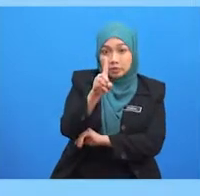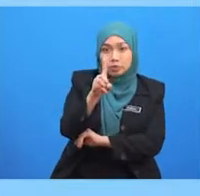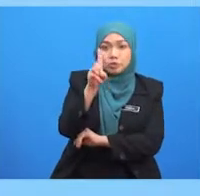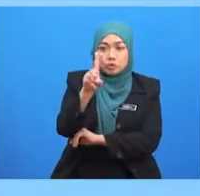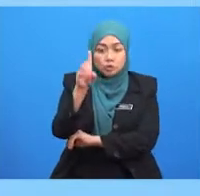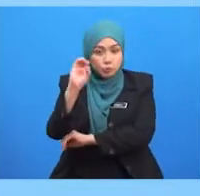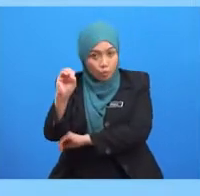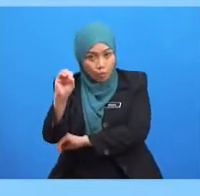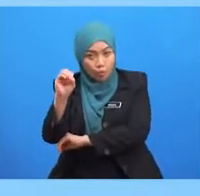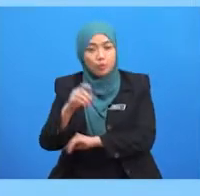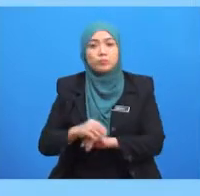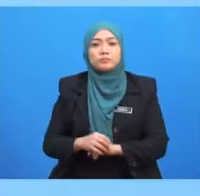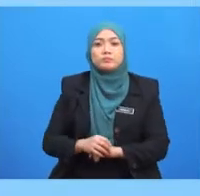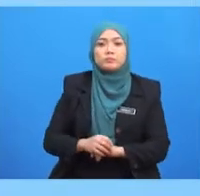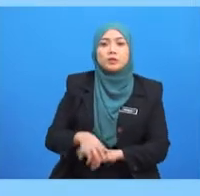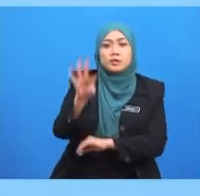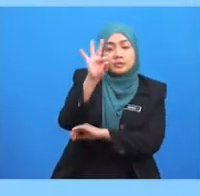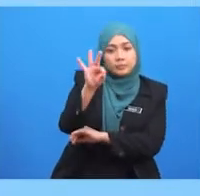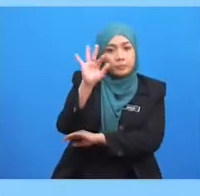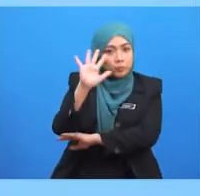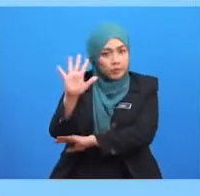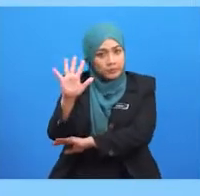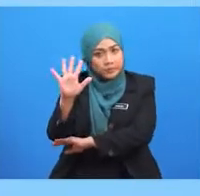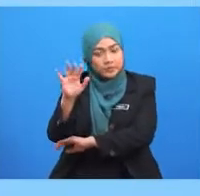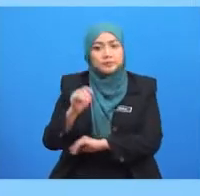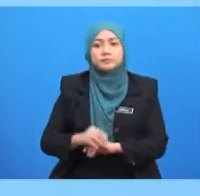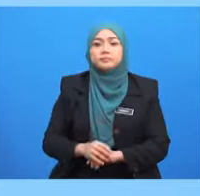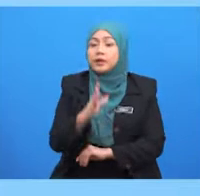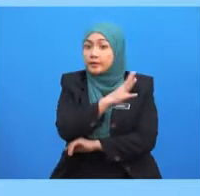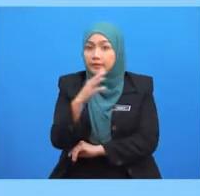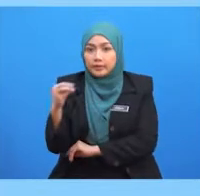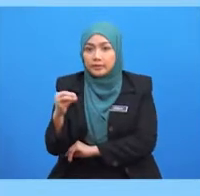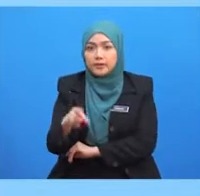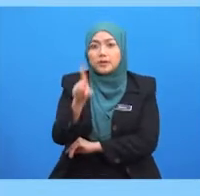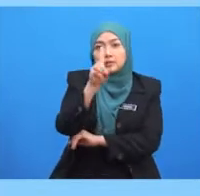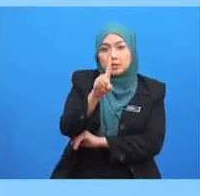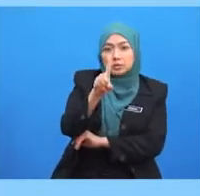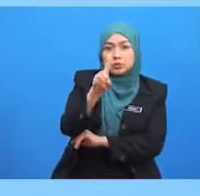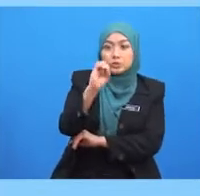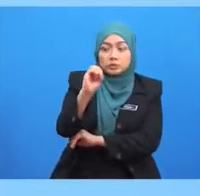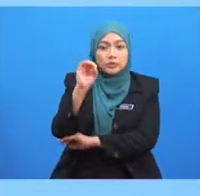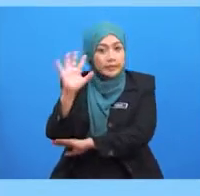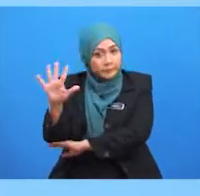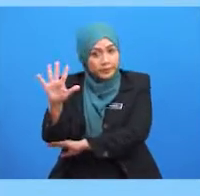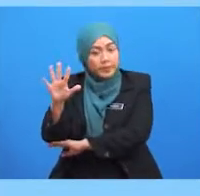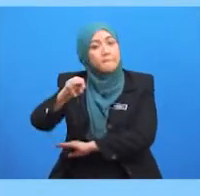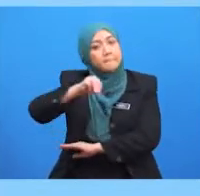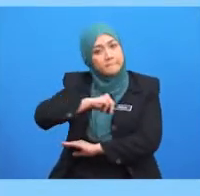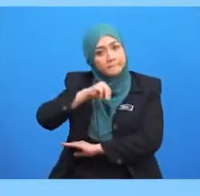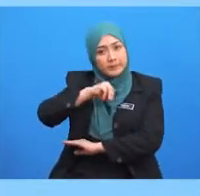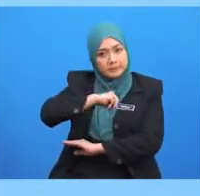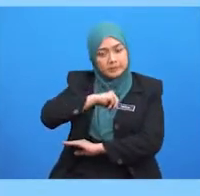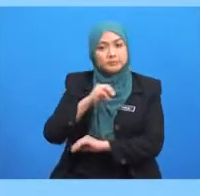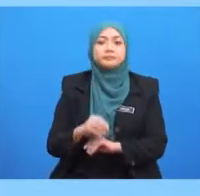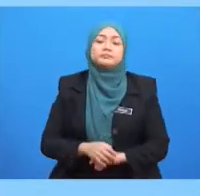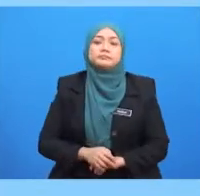110 sekian puluh lima janji 105 masing-masingnya